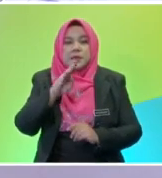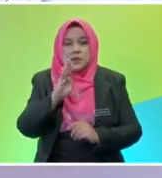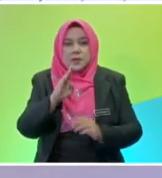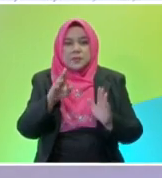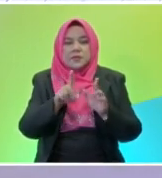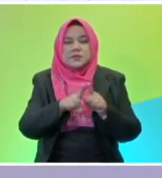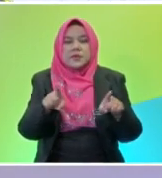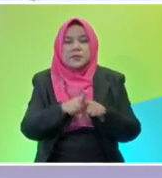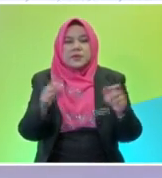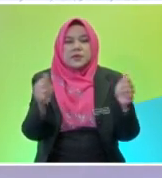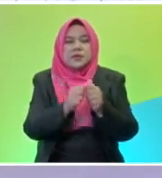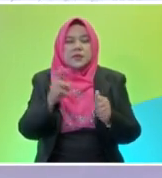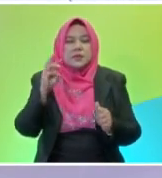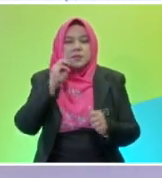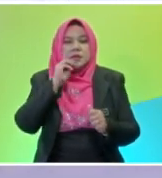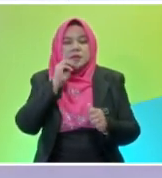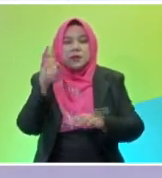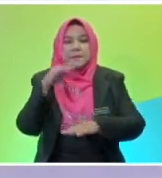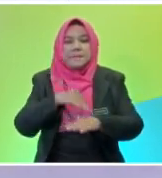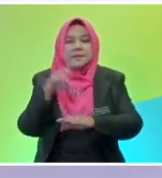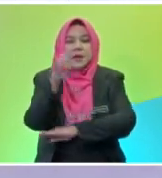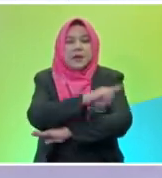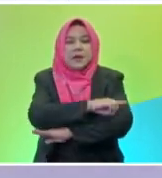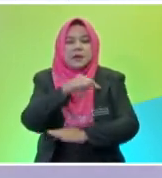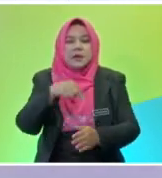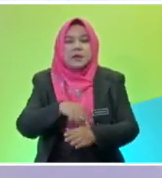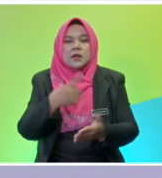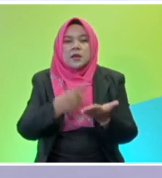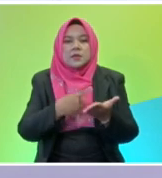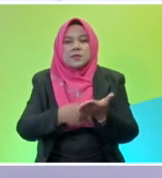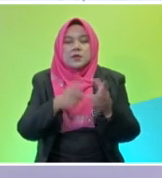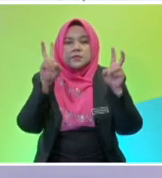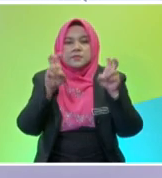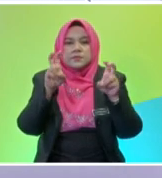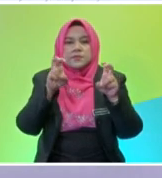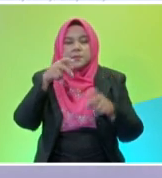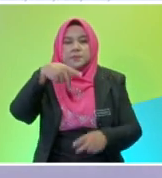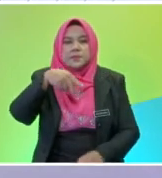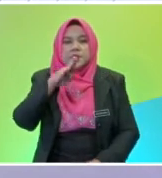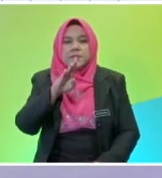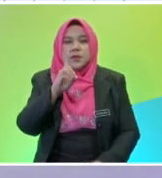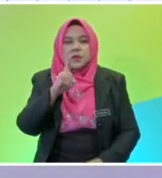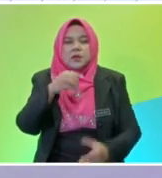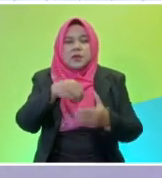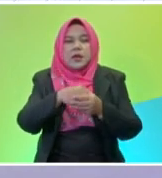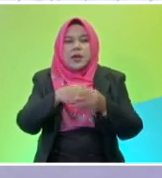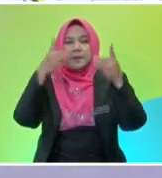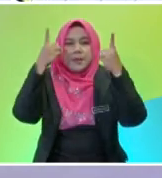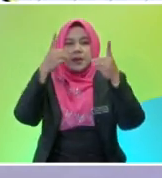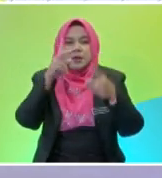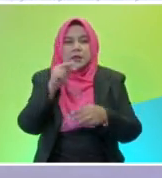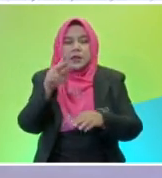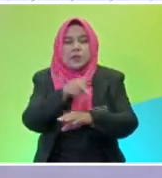bersama saya Samira Nazir dimana pada hari ini kita akan membincangkan sebuah taco yaitu PBD dalam pendidikan musik untuk